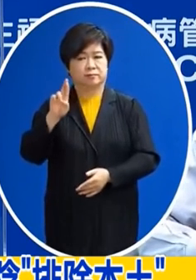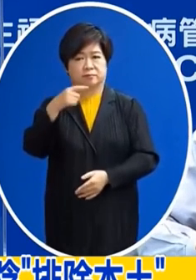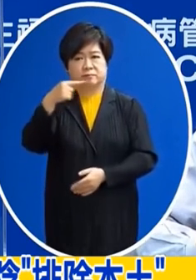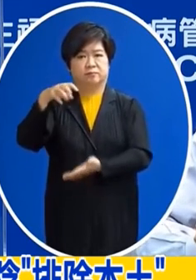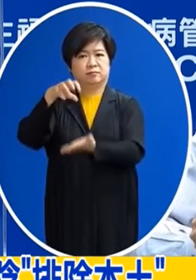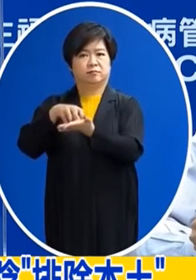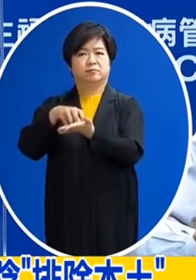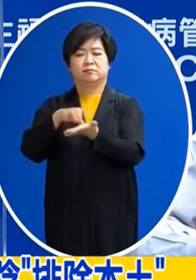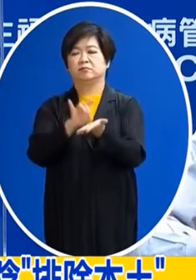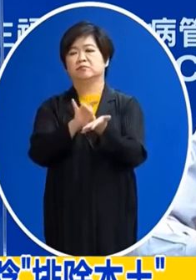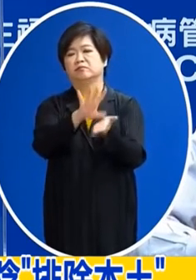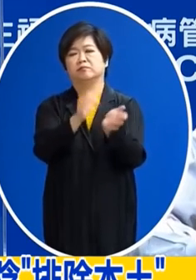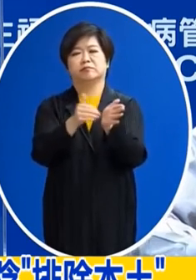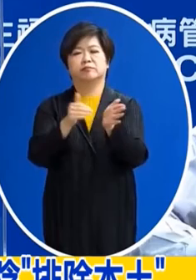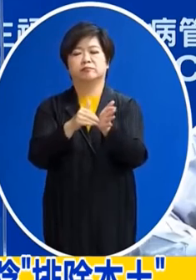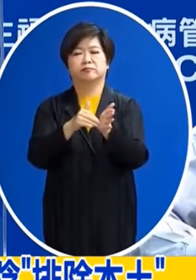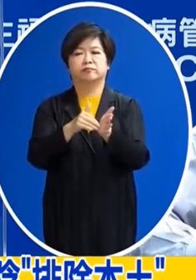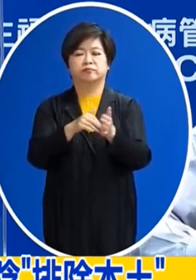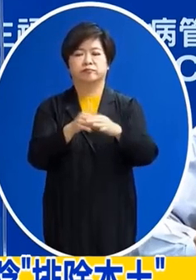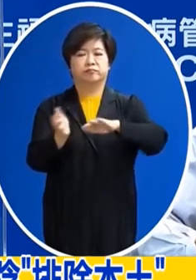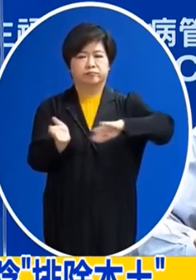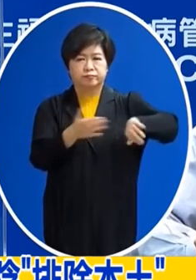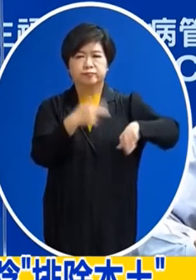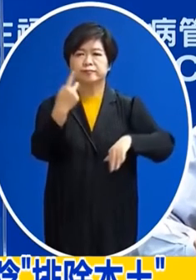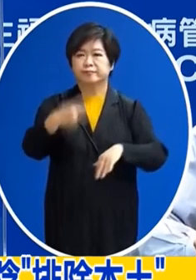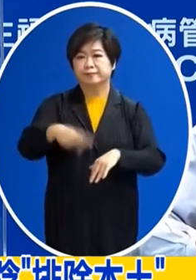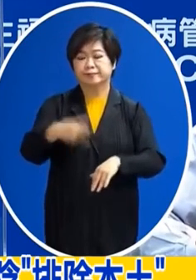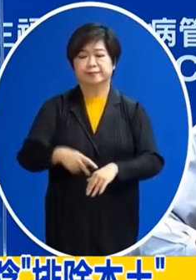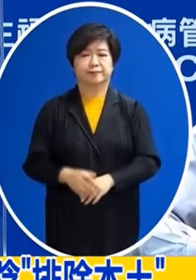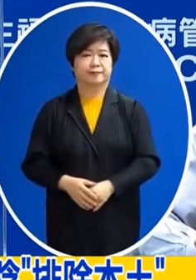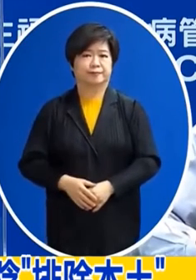所以我们已经把它排除了啊。那再来是